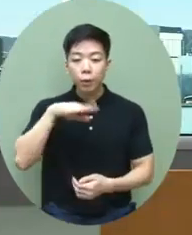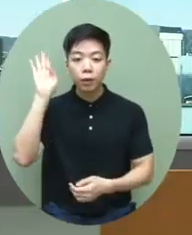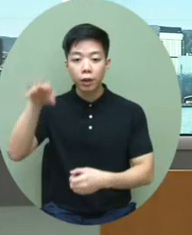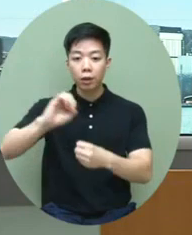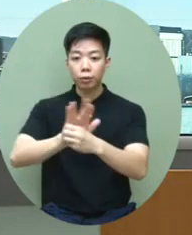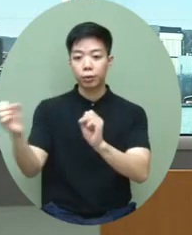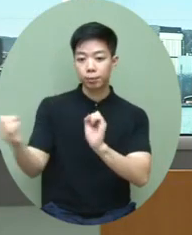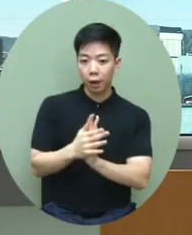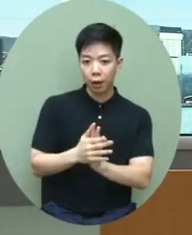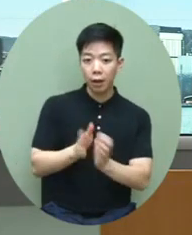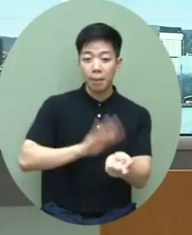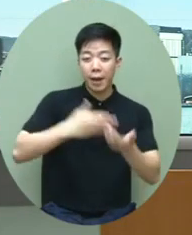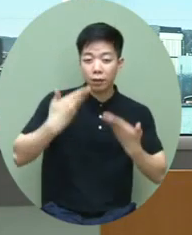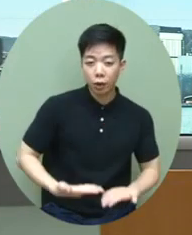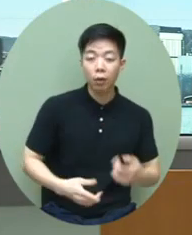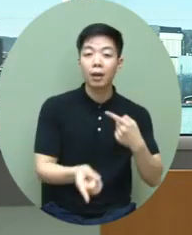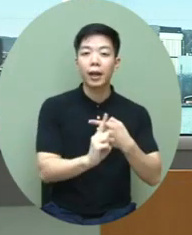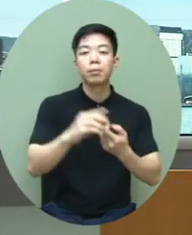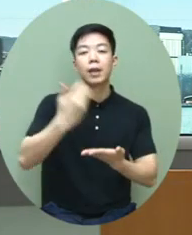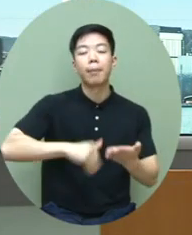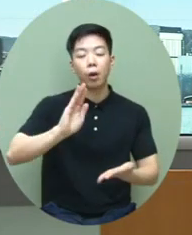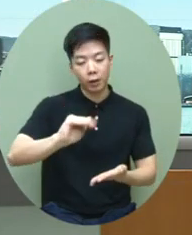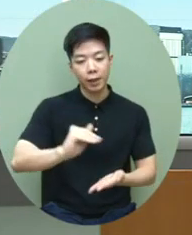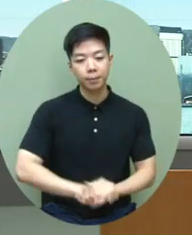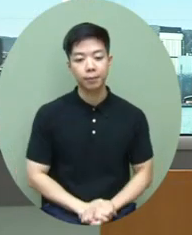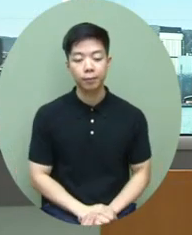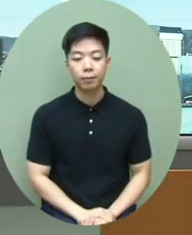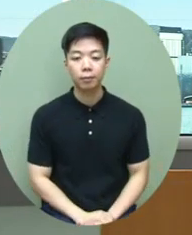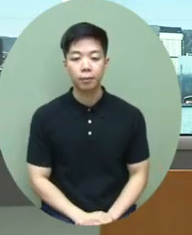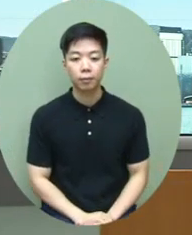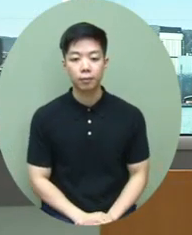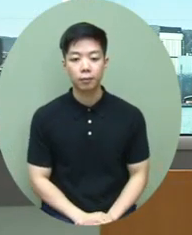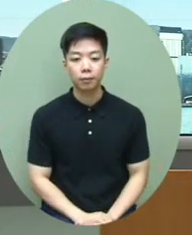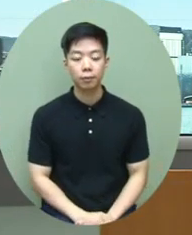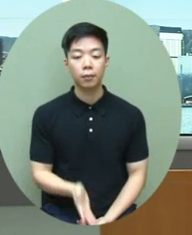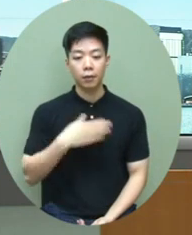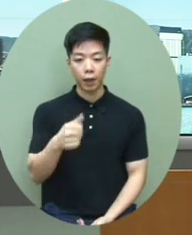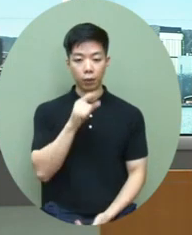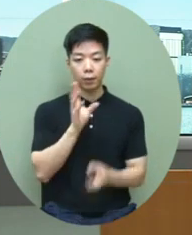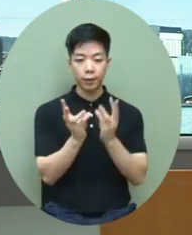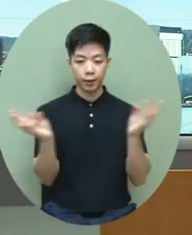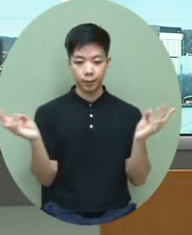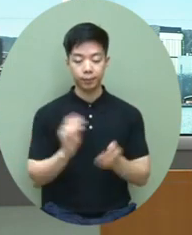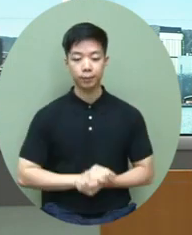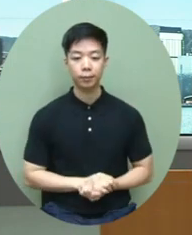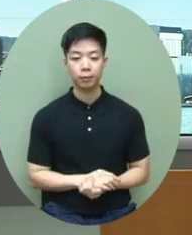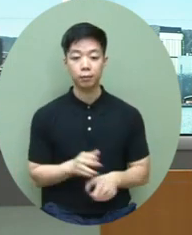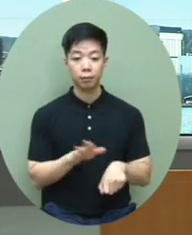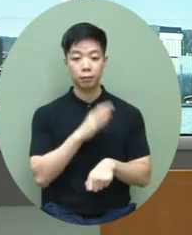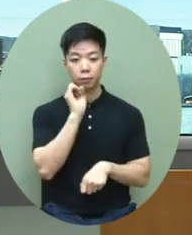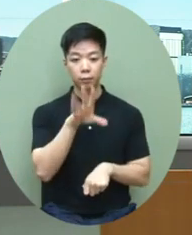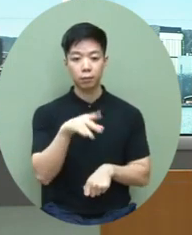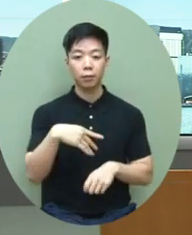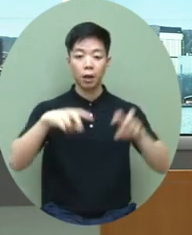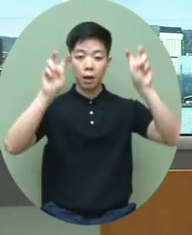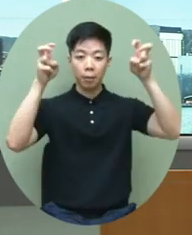右手邊前排近中間嗰位女士。 你好，友善的，想问一下咧，啱啱提到嗰个